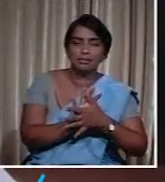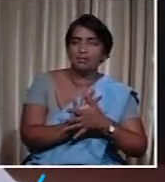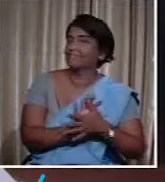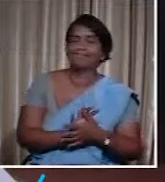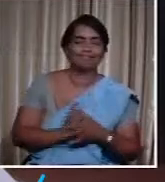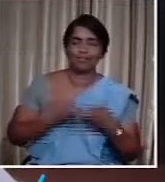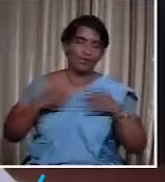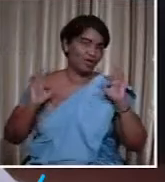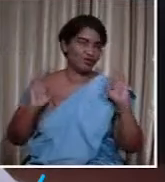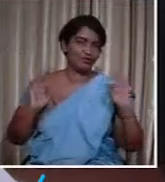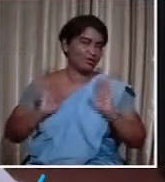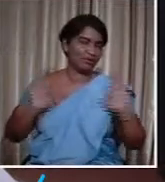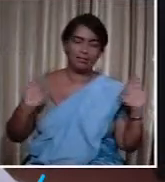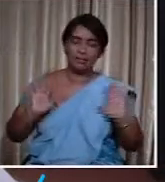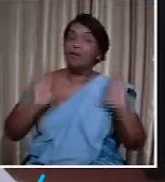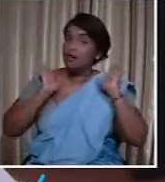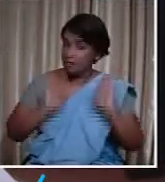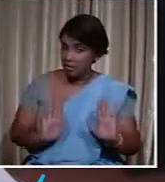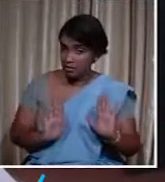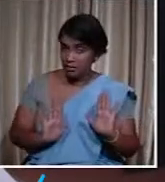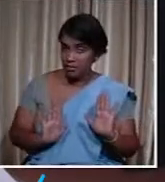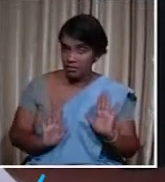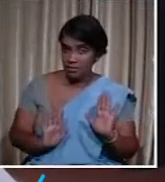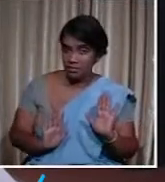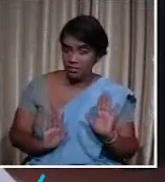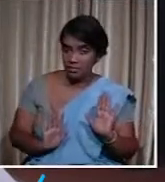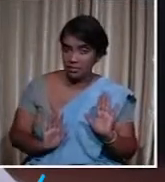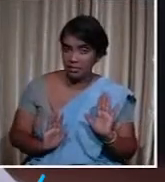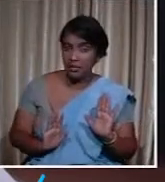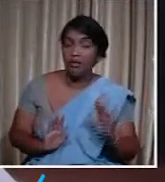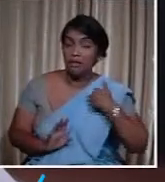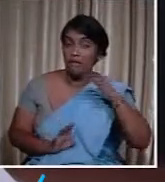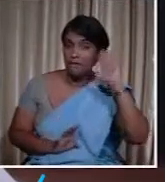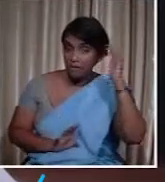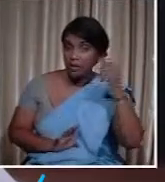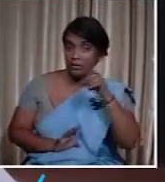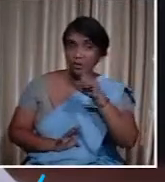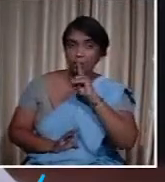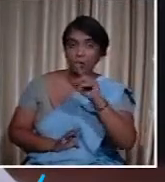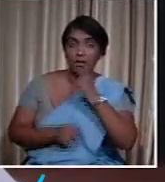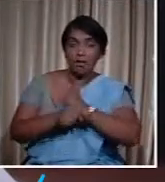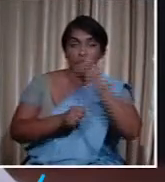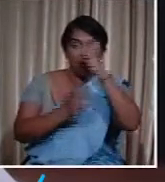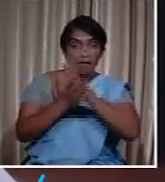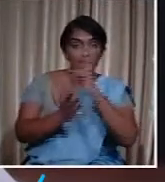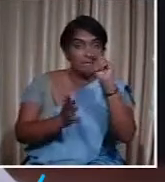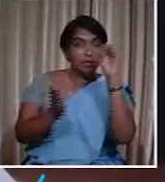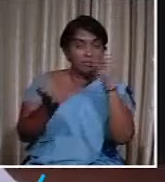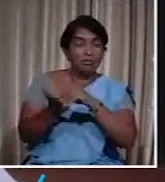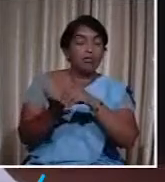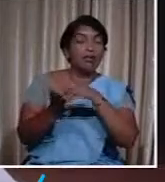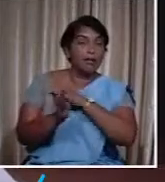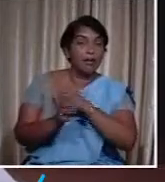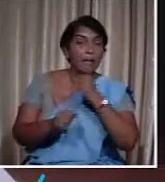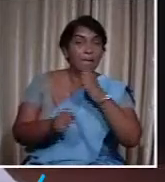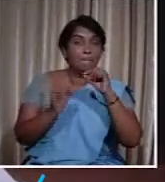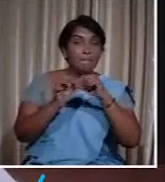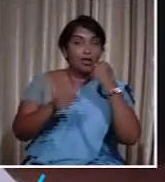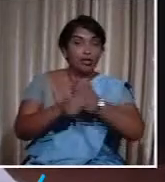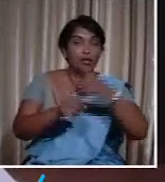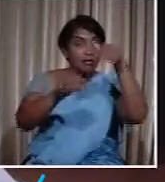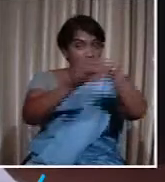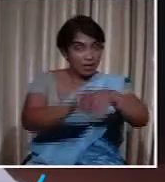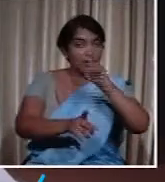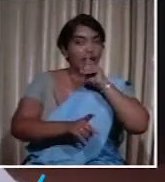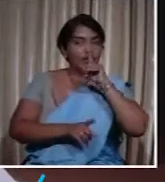ඒකට අපි ලෑස්ති නැහැ හැබැයි ඔව් විශේෂම ඔබතුමන්ට මත 20 ගේන වෙලාවද ඔබතුමයි බන්දුළු ගුණවර්ධන එමත්තුමා වාඩි වෙලා ඉන්නේ සීට් එකේ වාඩි වෙලා